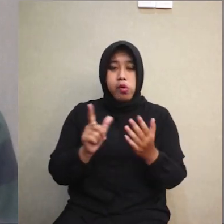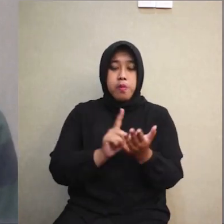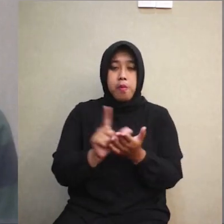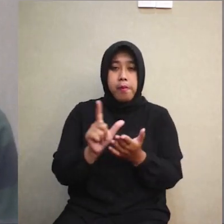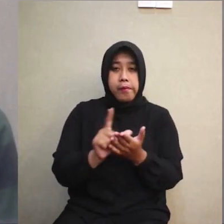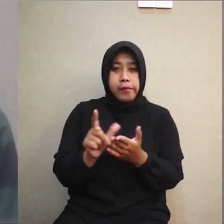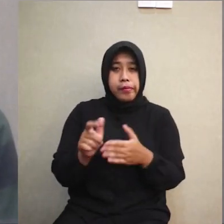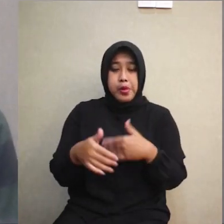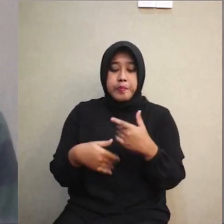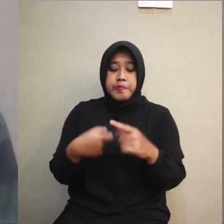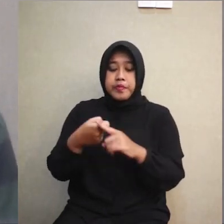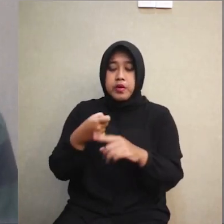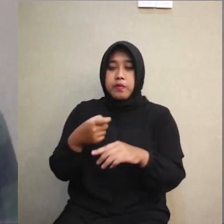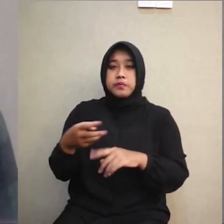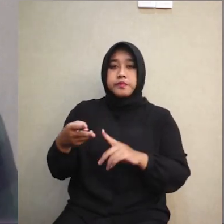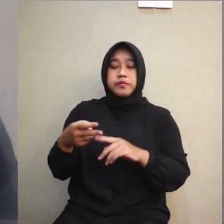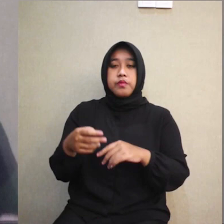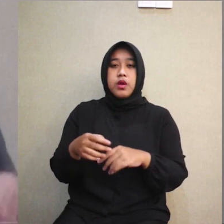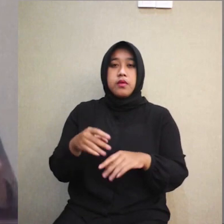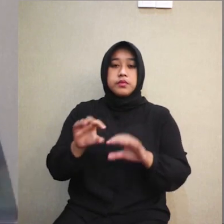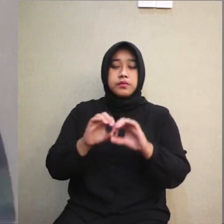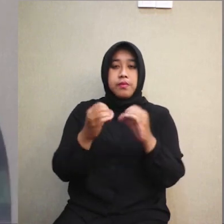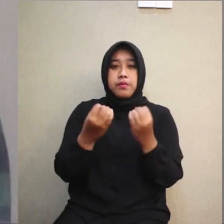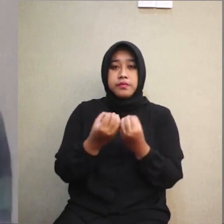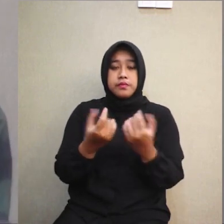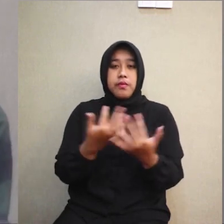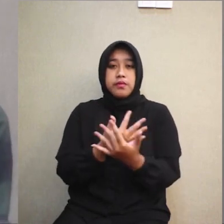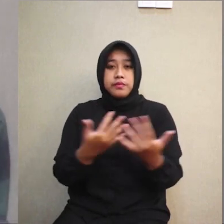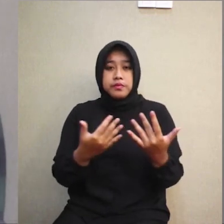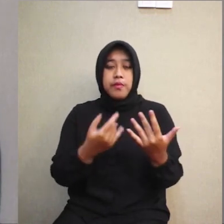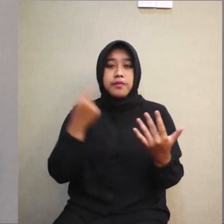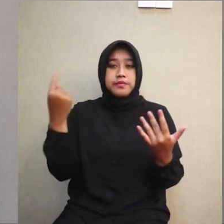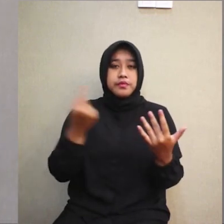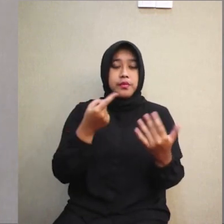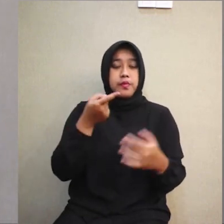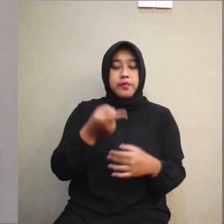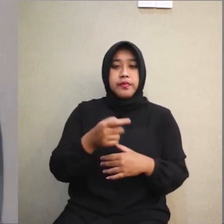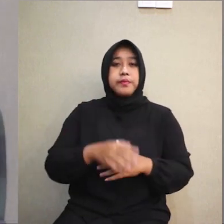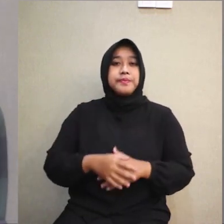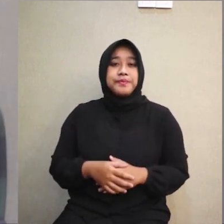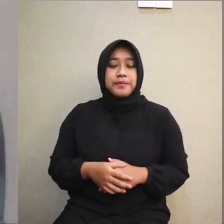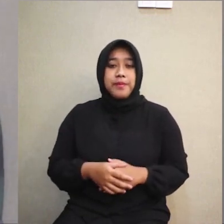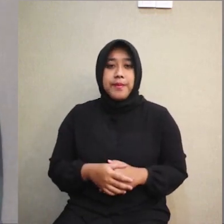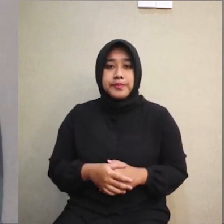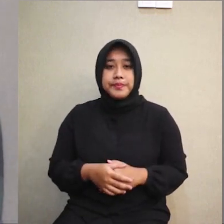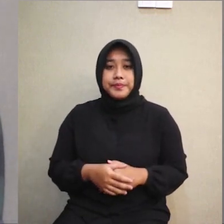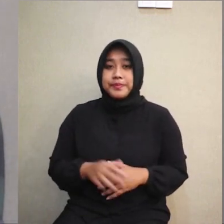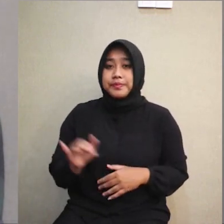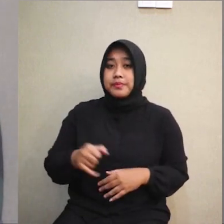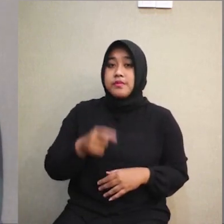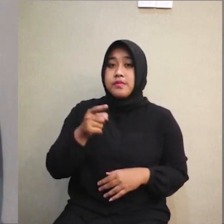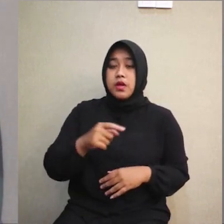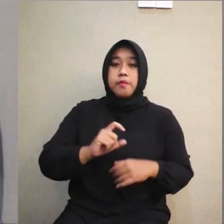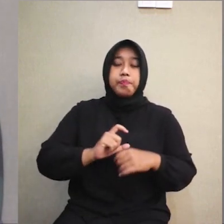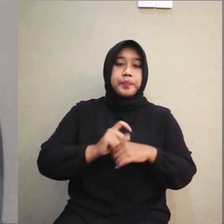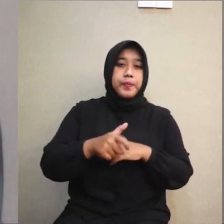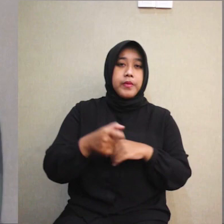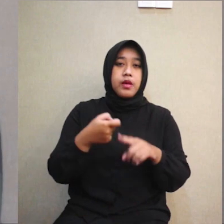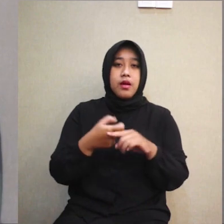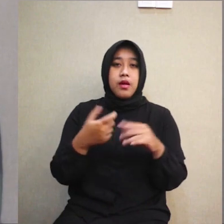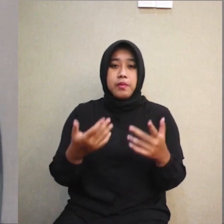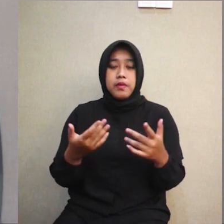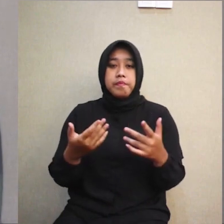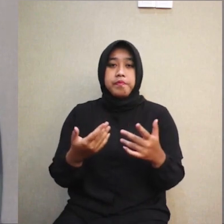yang dari versi organisasi masyarakat sipil itu sendiri jadi seperti itu proses dari